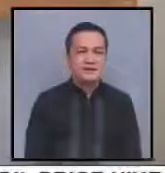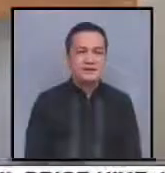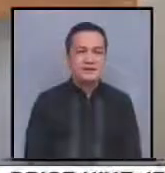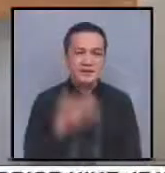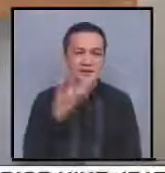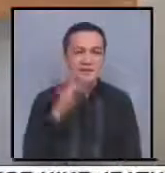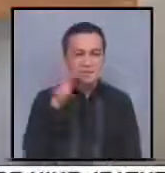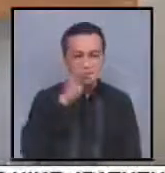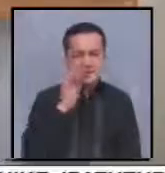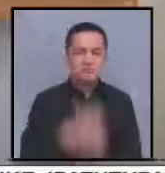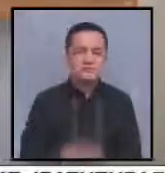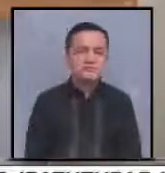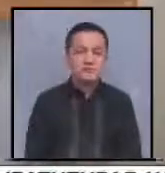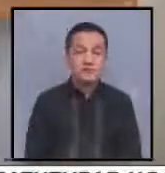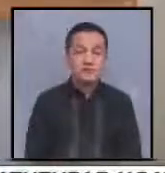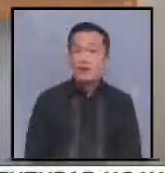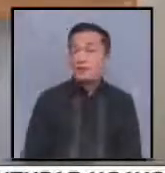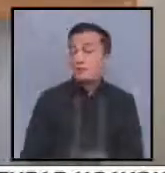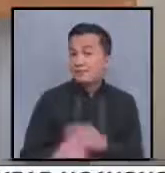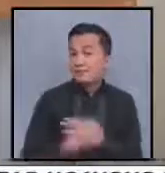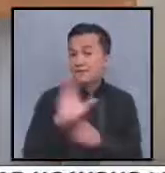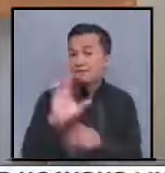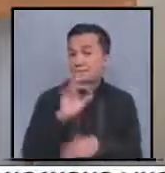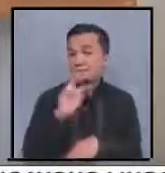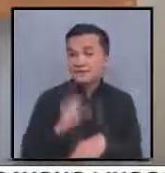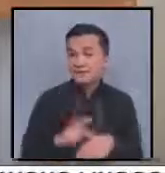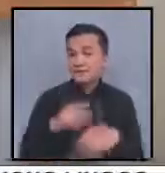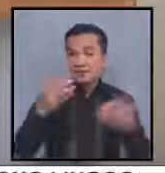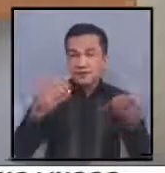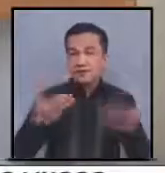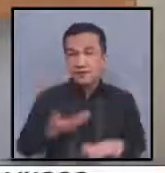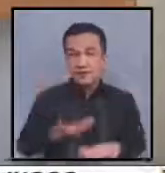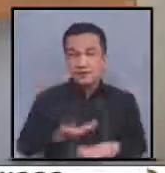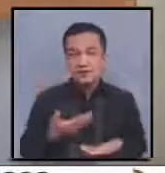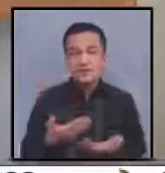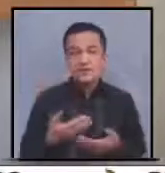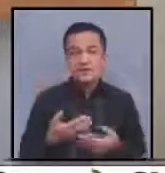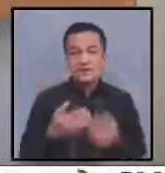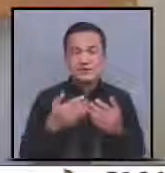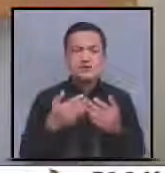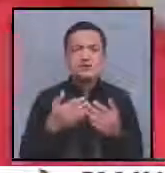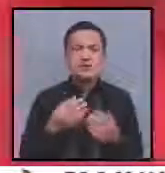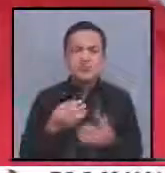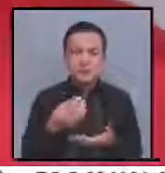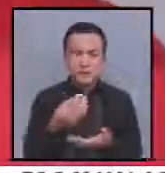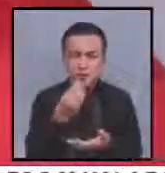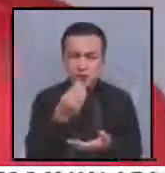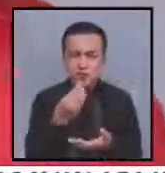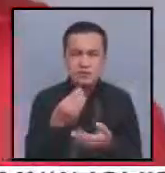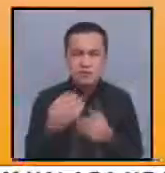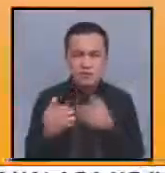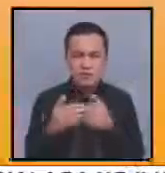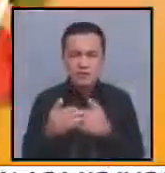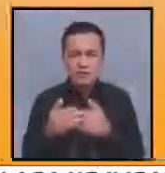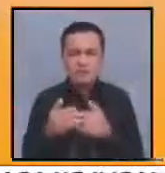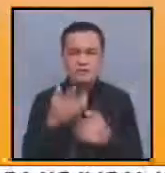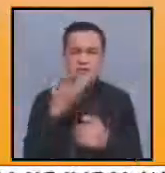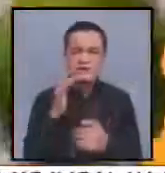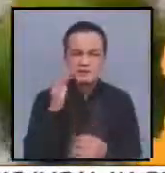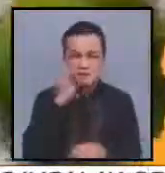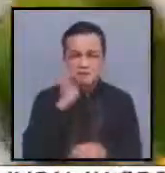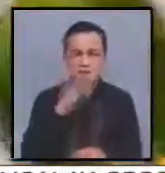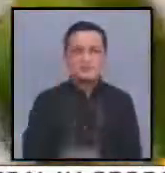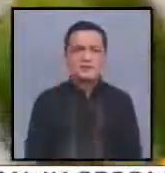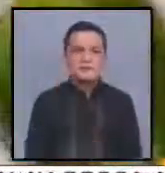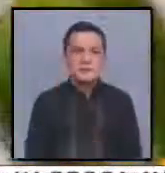Hi Sunshine Pilipinas! Welcome po sa mga pagkain na malapit sa puso at panlasa ng mga Pilipino. Sarap Pinoy!